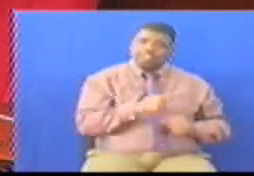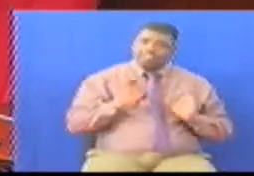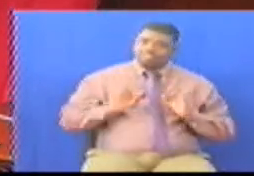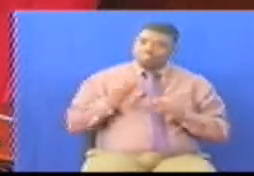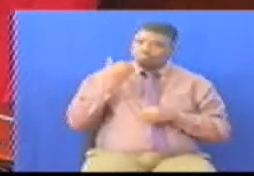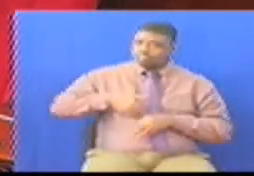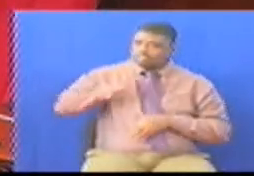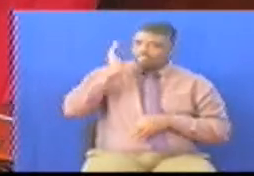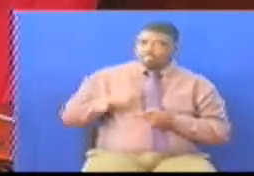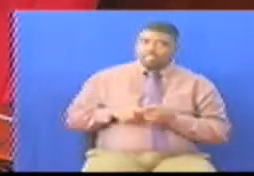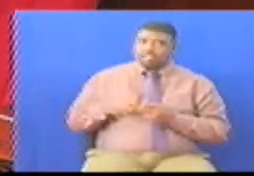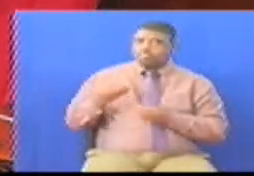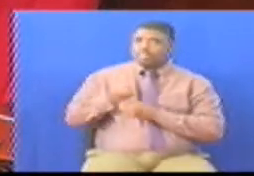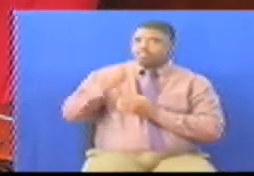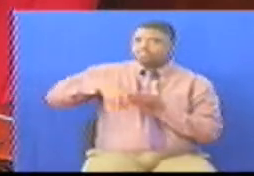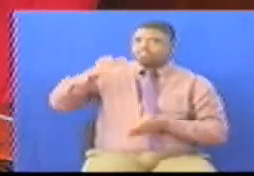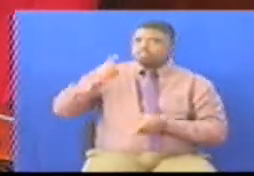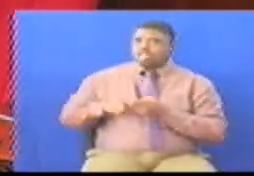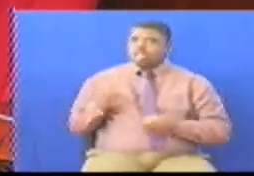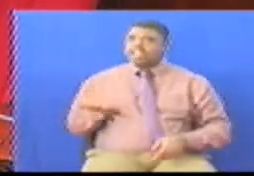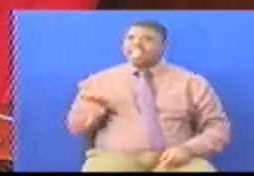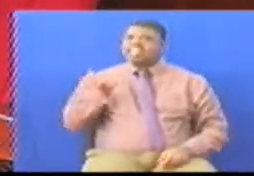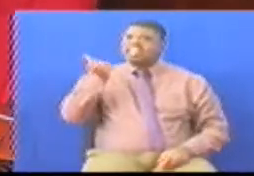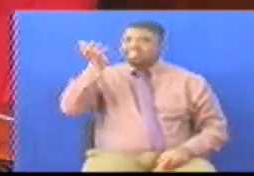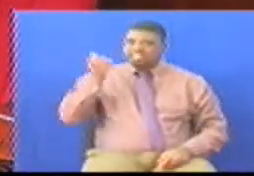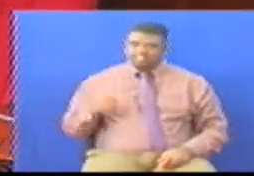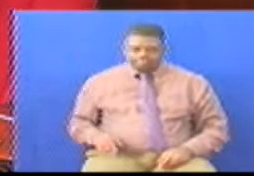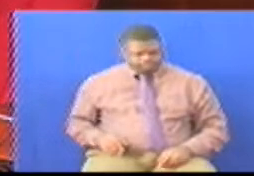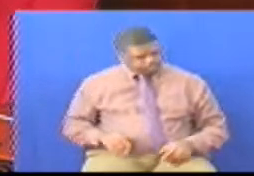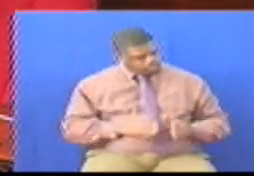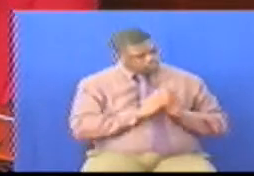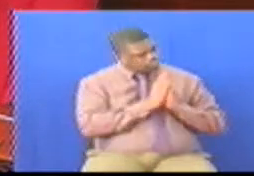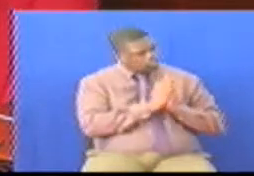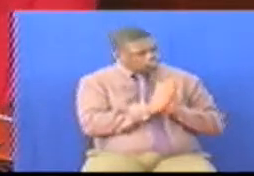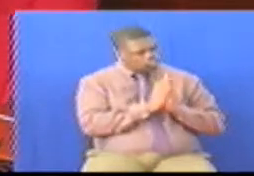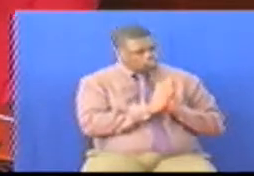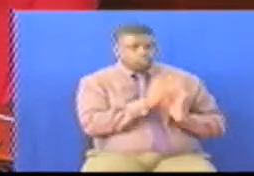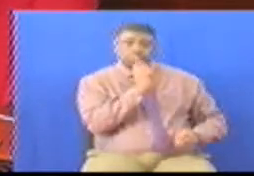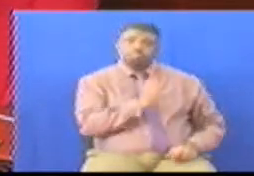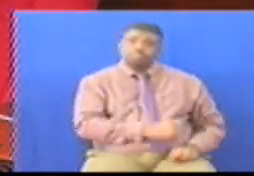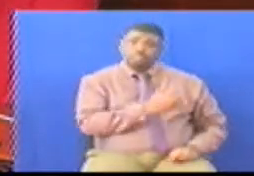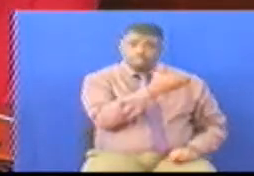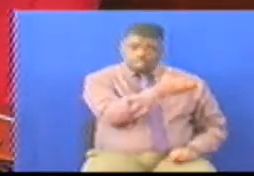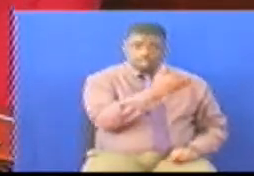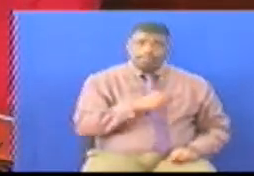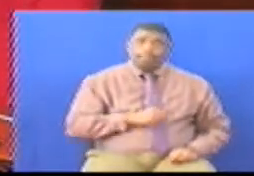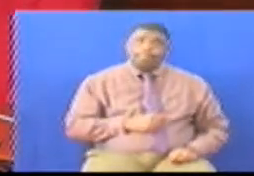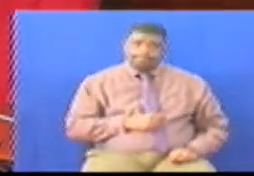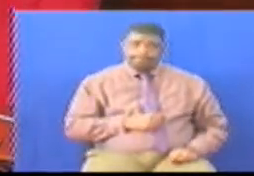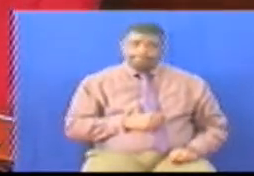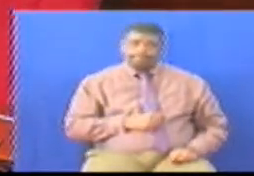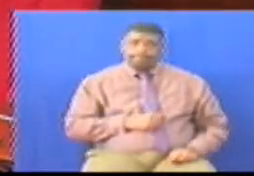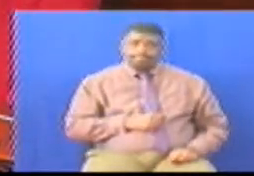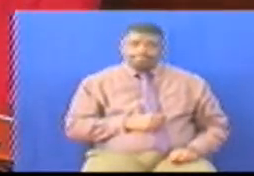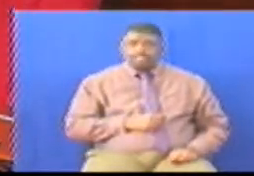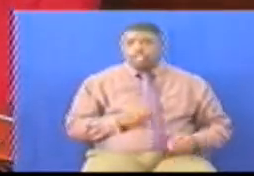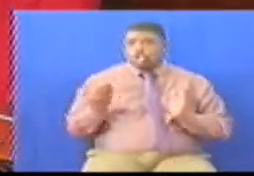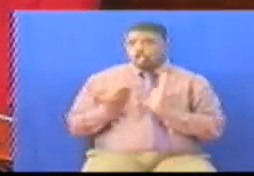serikali inaweza kufaidika na sekta ya gesi. Mimi nikushukuru sana sana Mheshimiwa Spika. Niwaombe